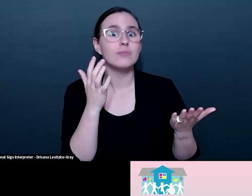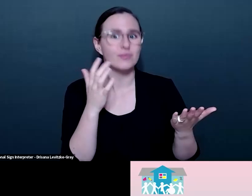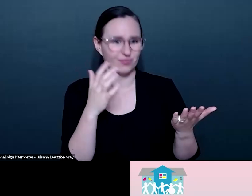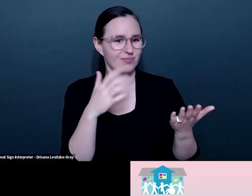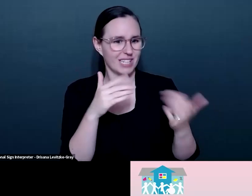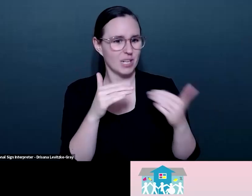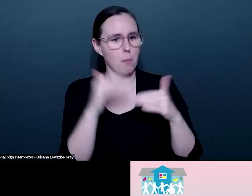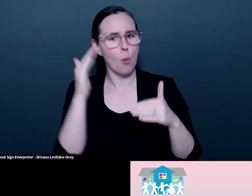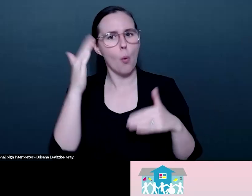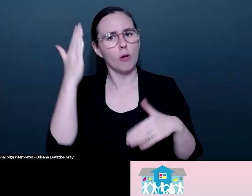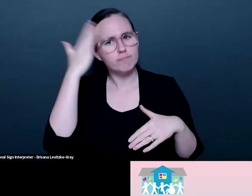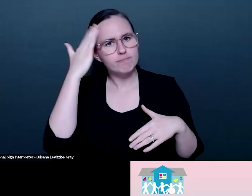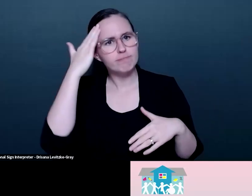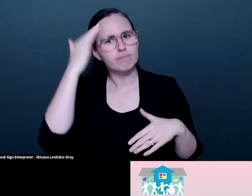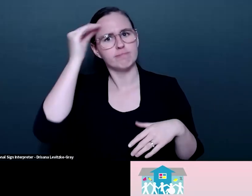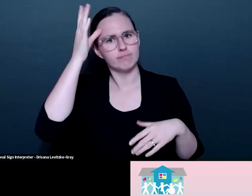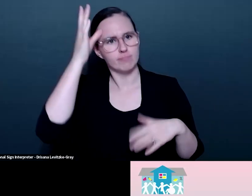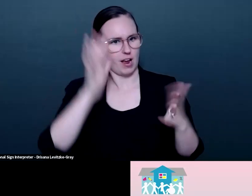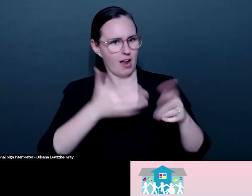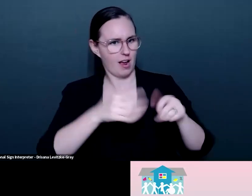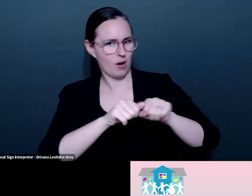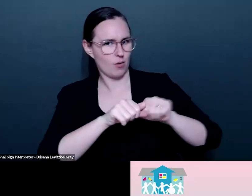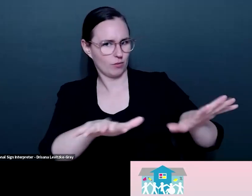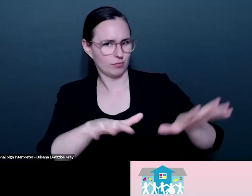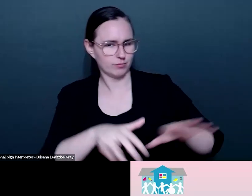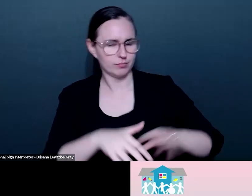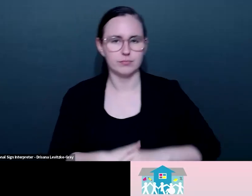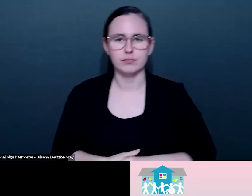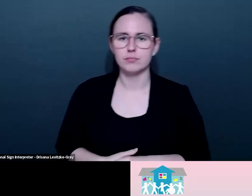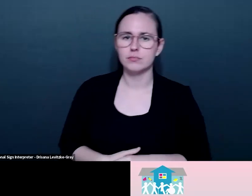la collecte de certaines données. Donc, on peut